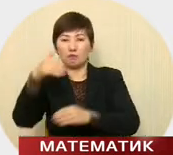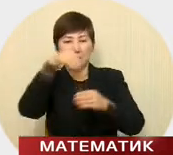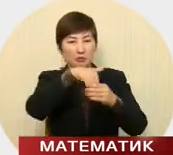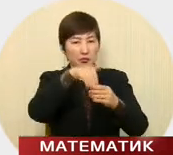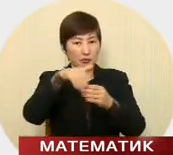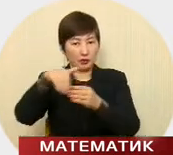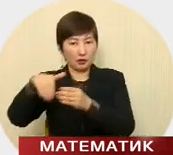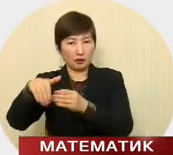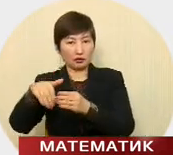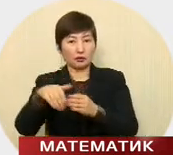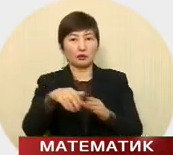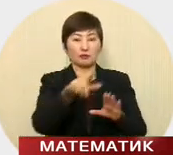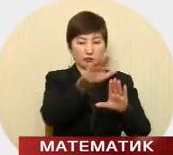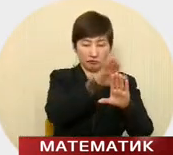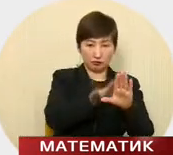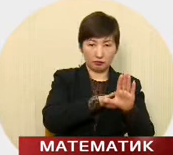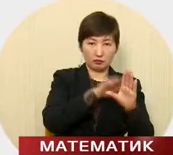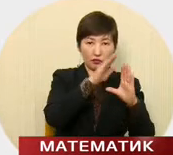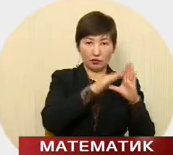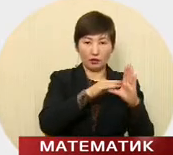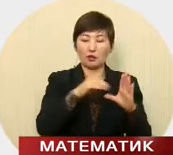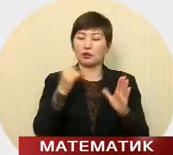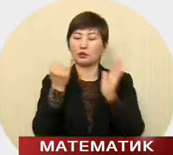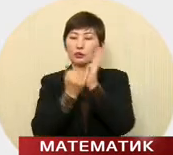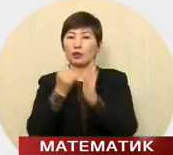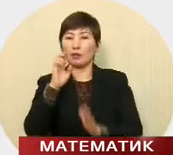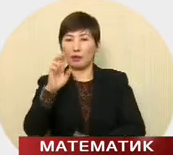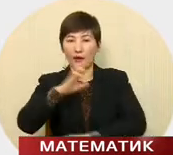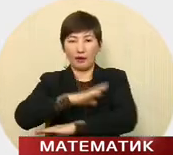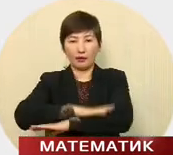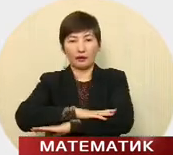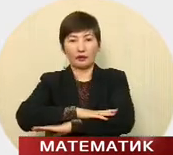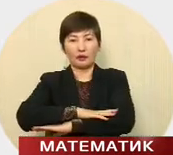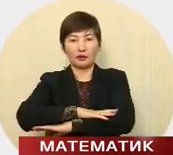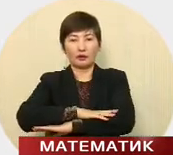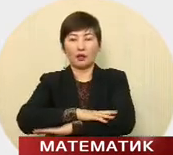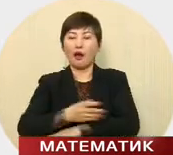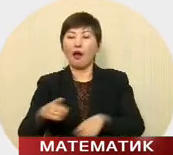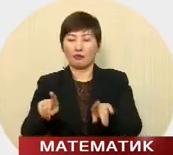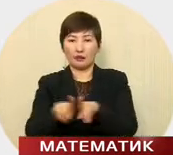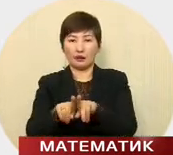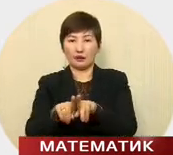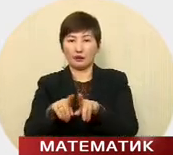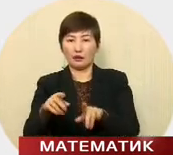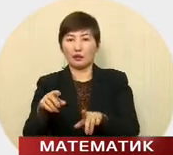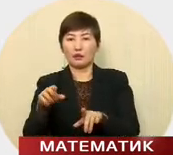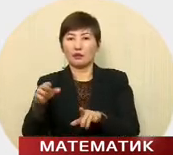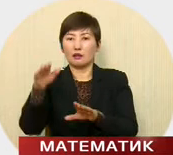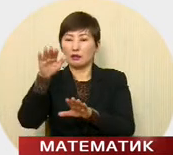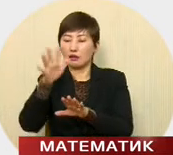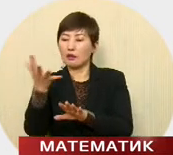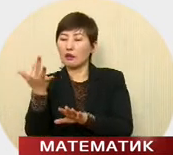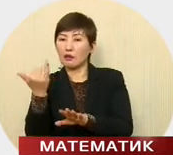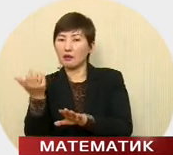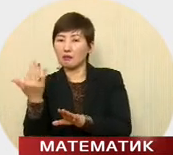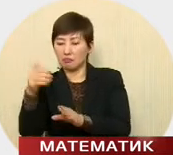тоо болон эзлэх хувийг тооцоолох юм байна. За мөн 6Б ангийн хувьд Мөн адилхан дугуйланд хамрагддаг сурагчдын тоог